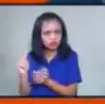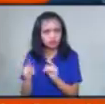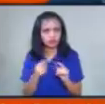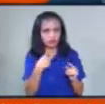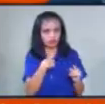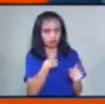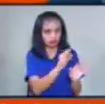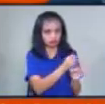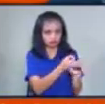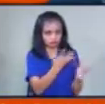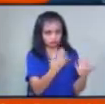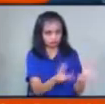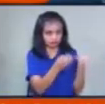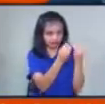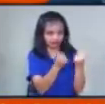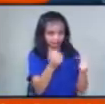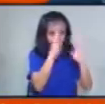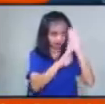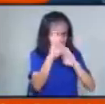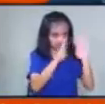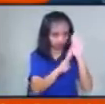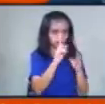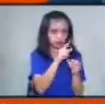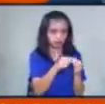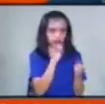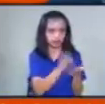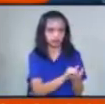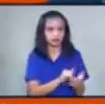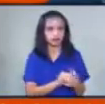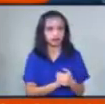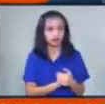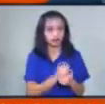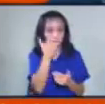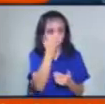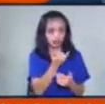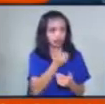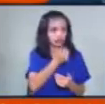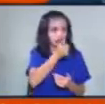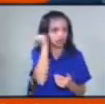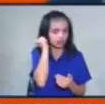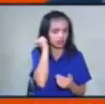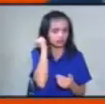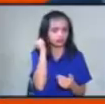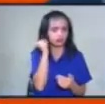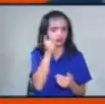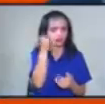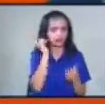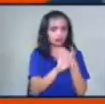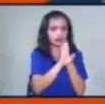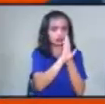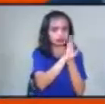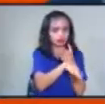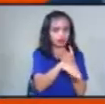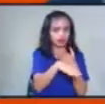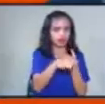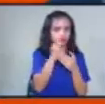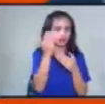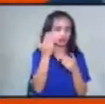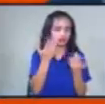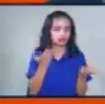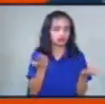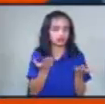ko yung problema niya tungkol doon, sir. Kasi ayaw na niya siyang pabalikin sa dati niyang